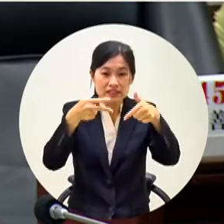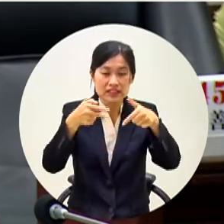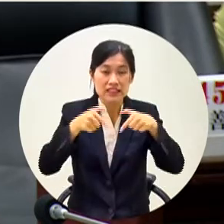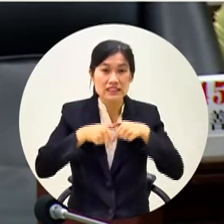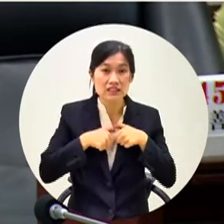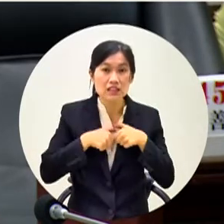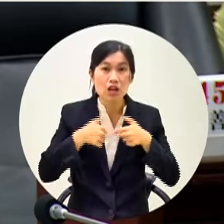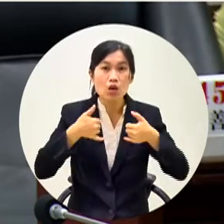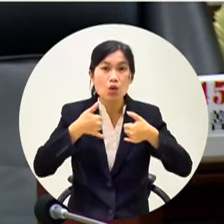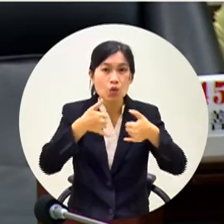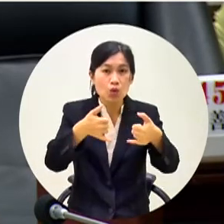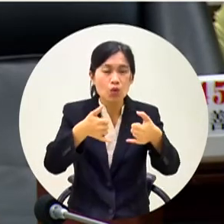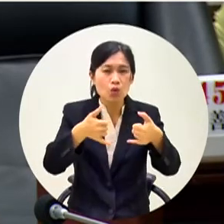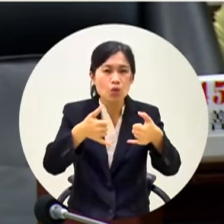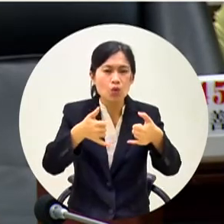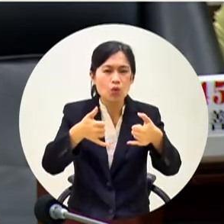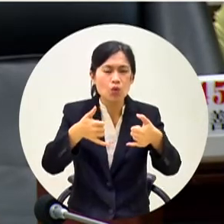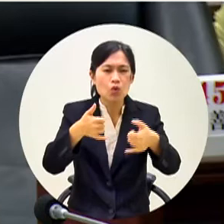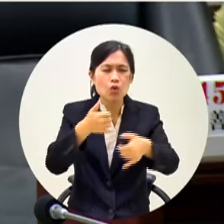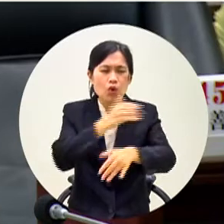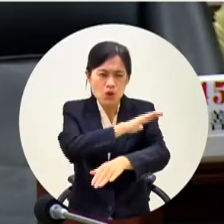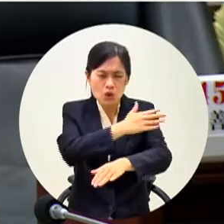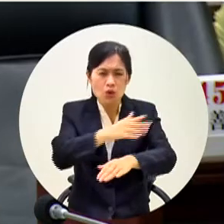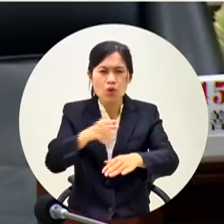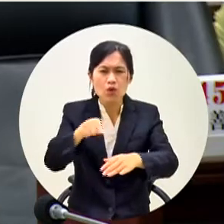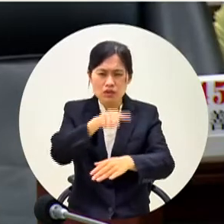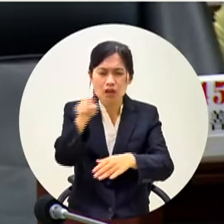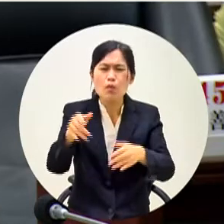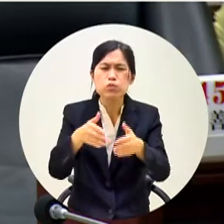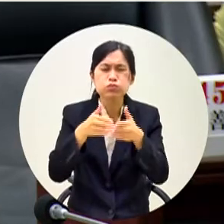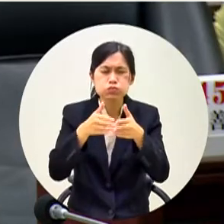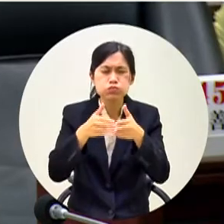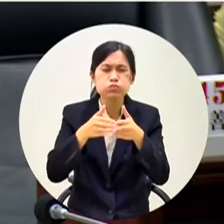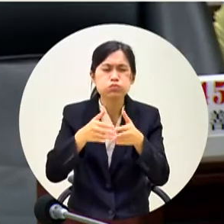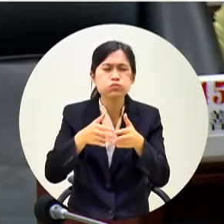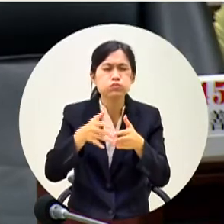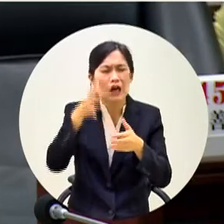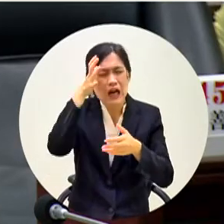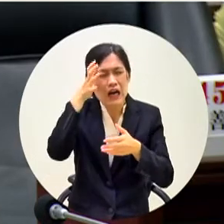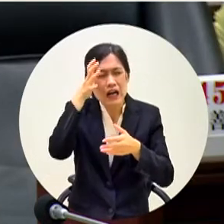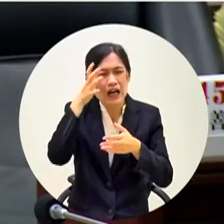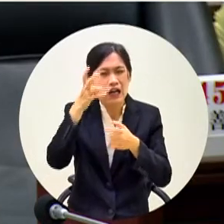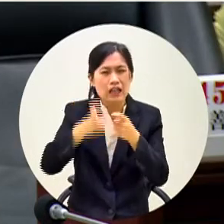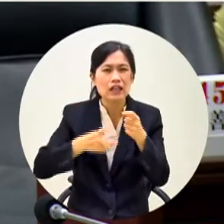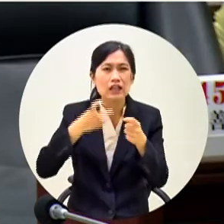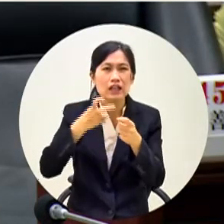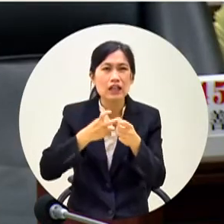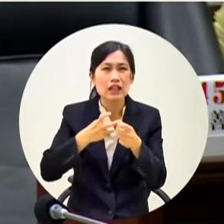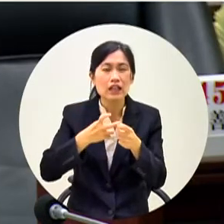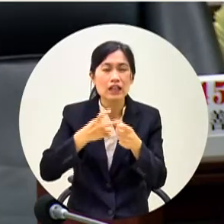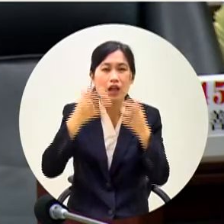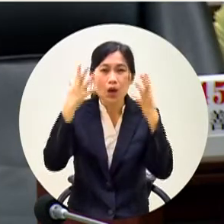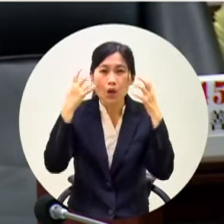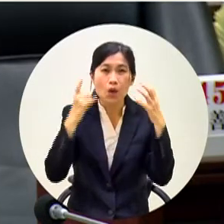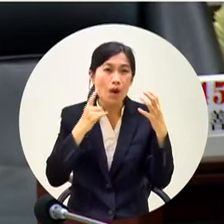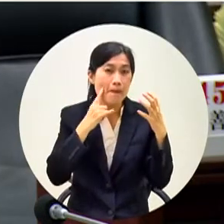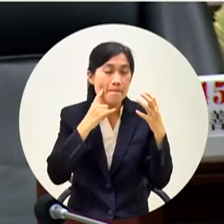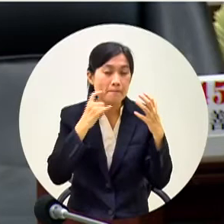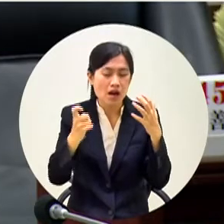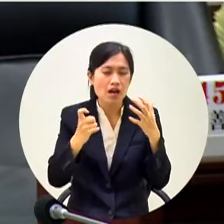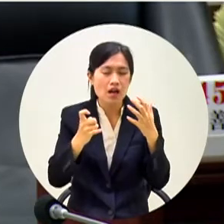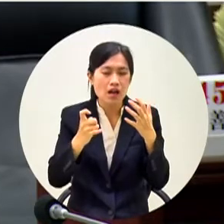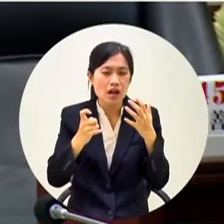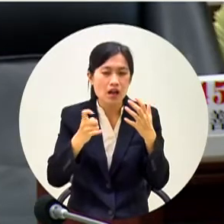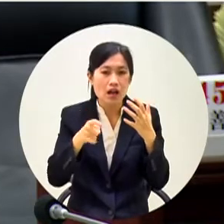经林务人期待二十几冬，啊，终于伫按陈吉市长要落去的时阵哦，有报去中